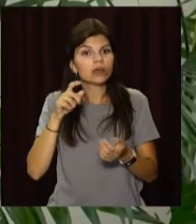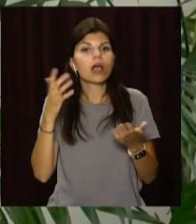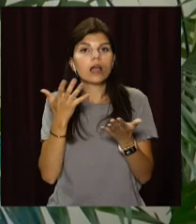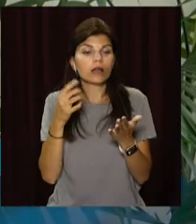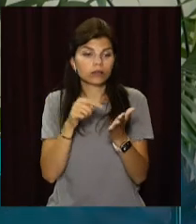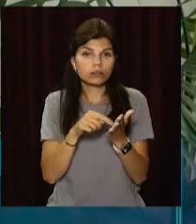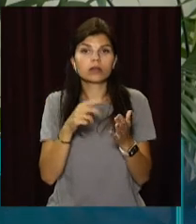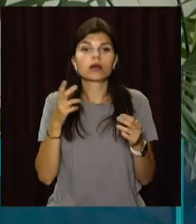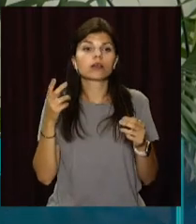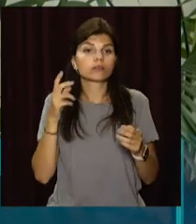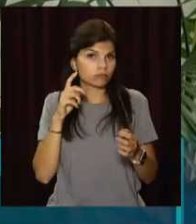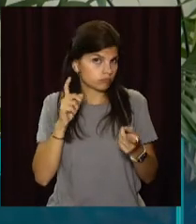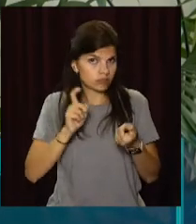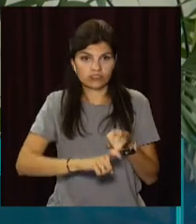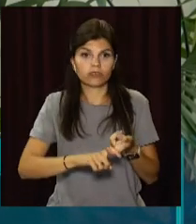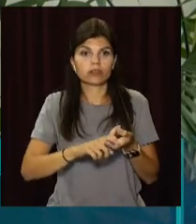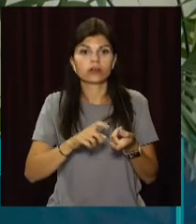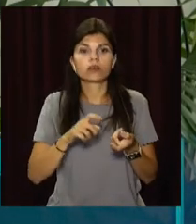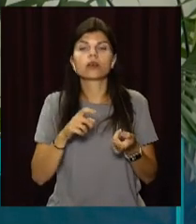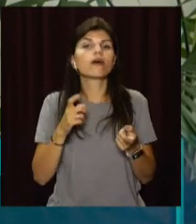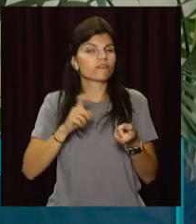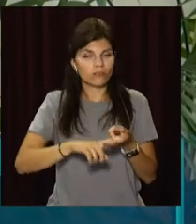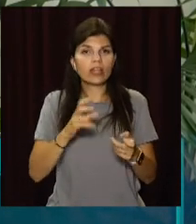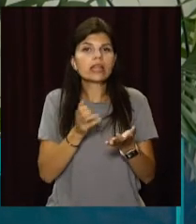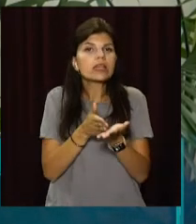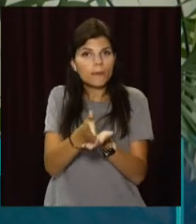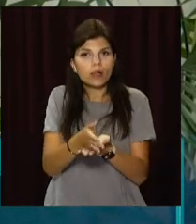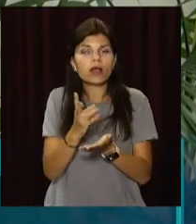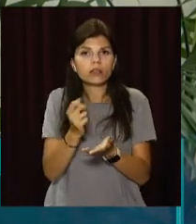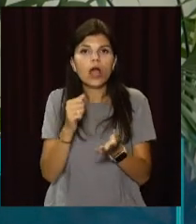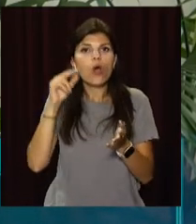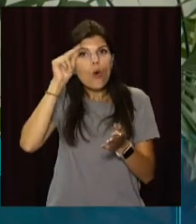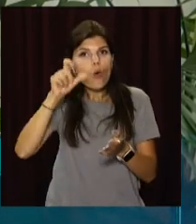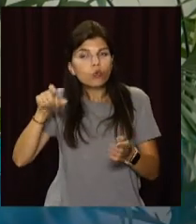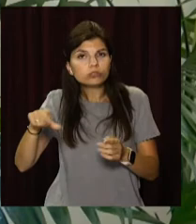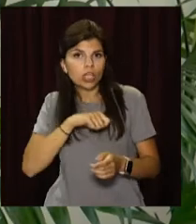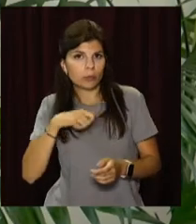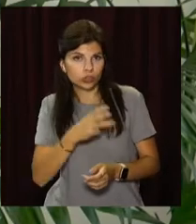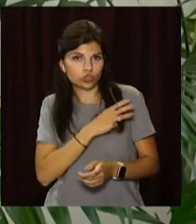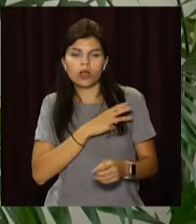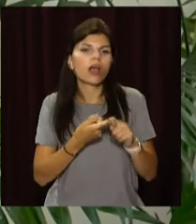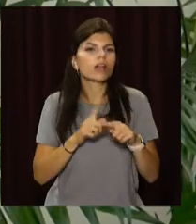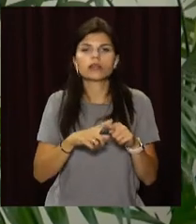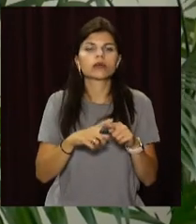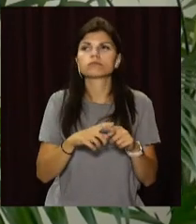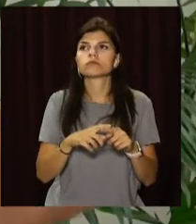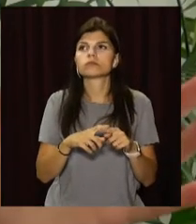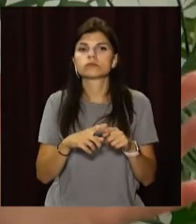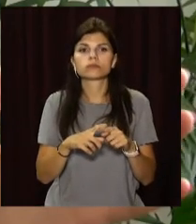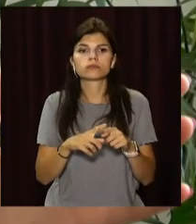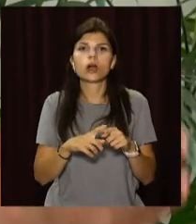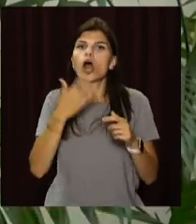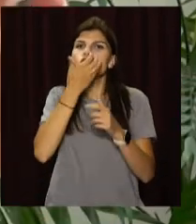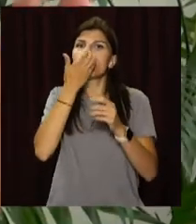яких безпосередньо, а не опосередковано направлені саме на учнів. Це не можуть бути там